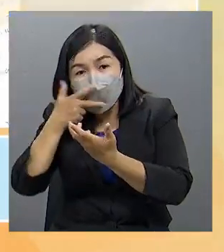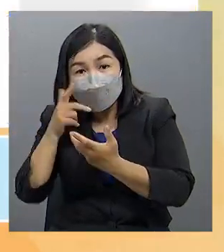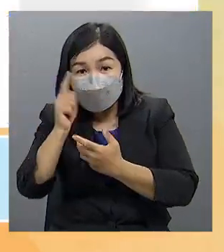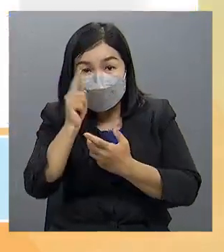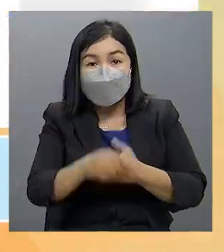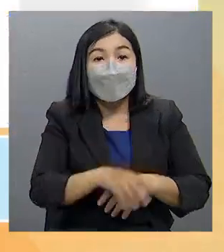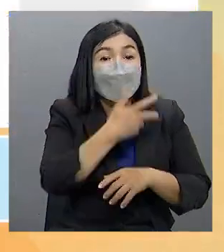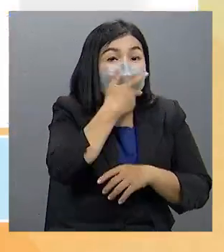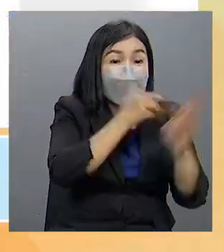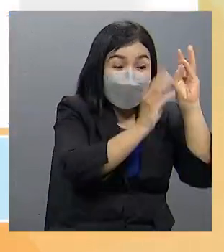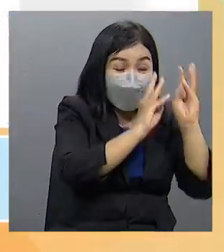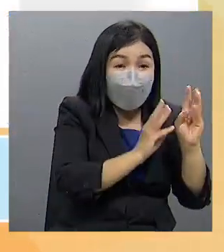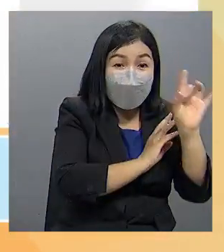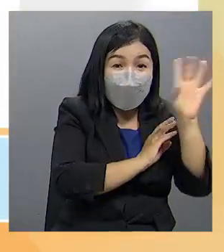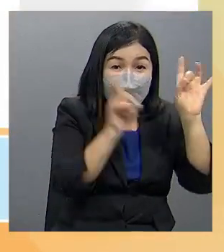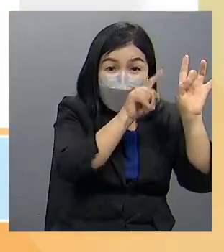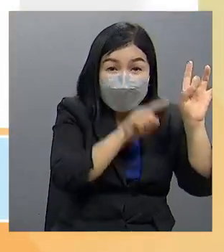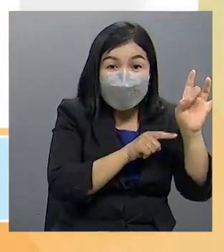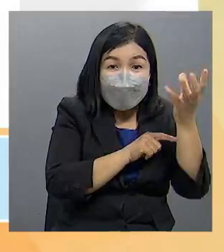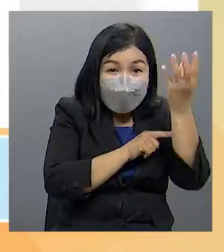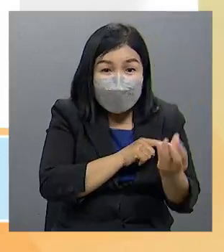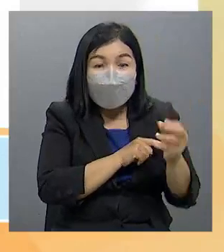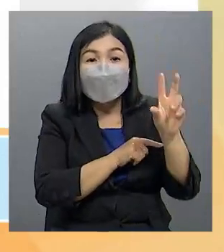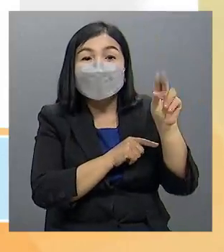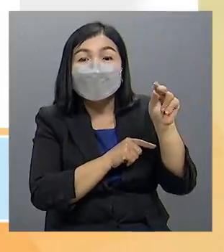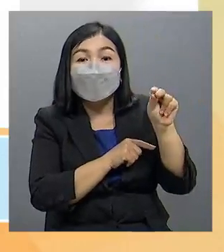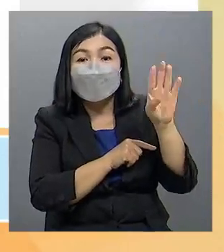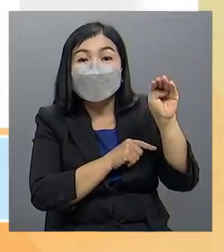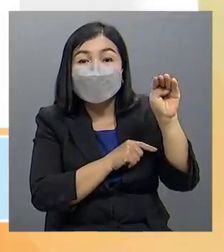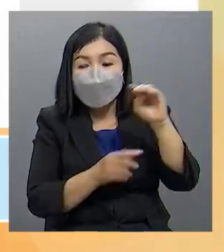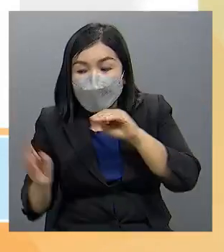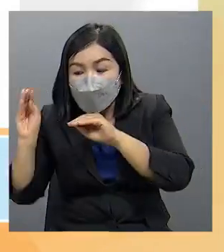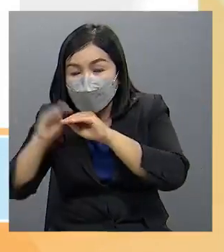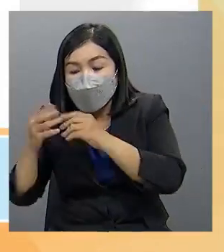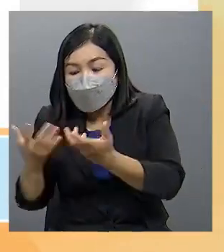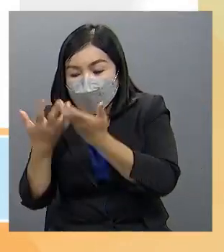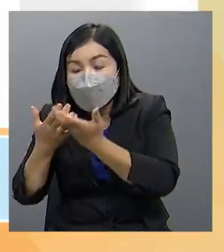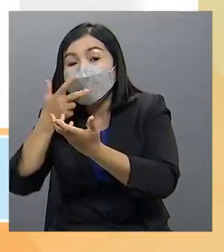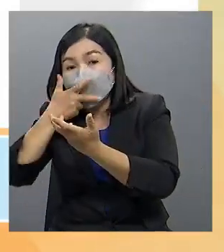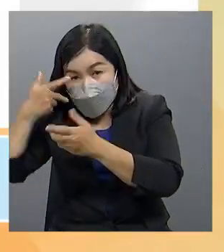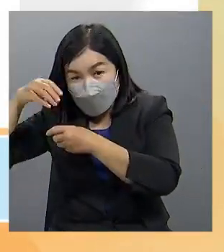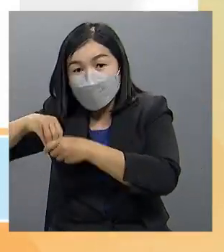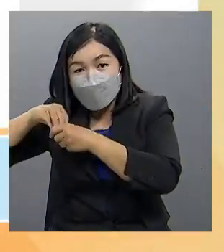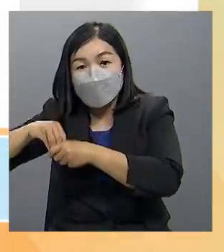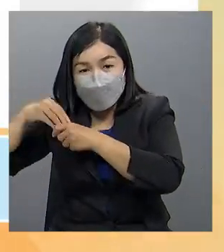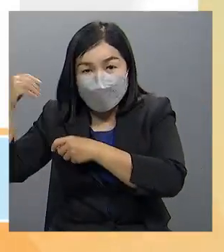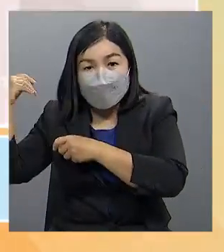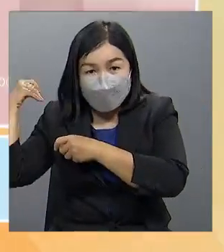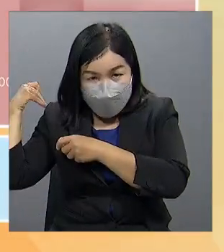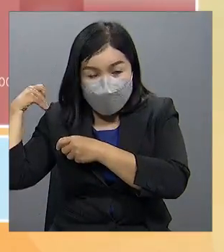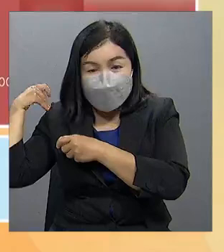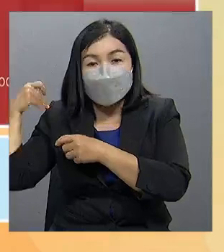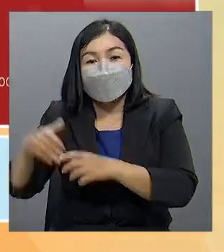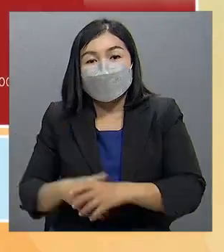ลดลงเหลือประมาณ 30-40% ได้แต่ว่าความหวานมันยังคงตัวอยู่ มันก็ยังให้ความหวานอยู่ได ้เ